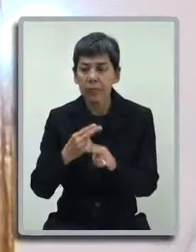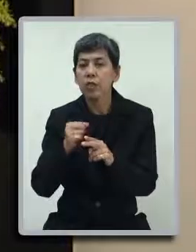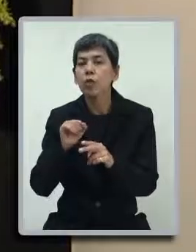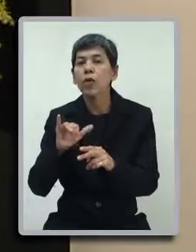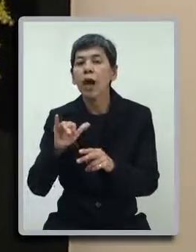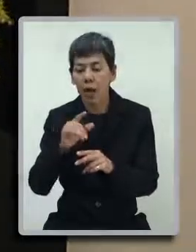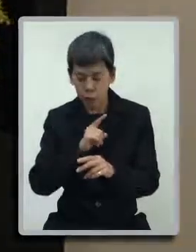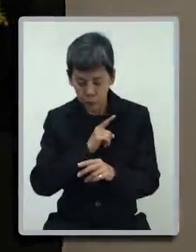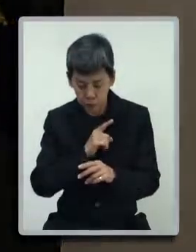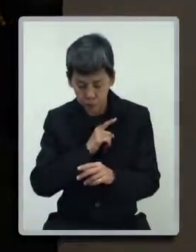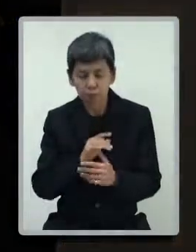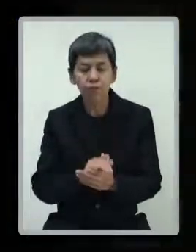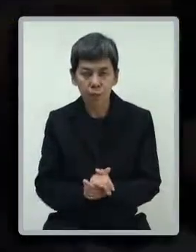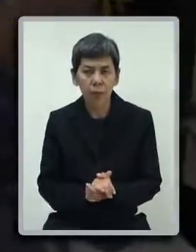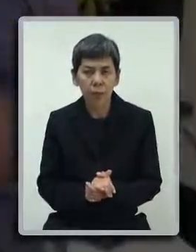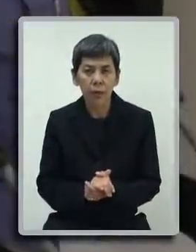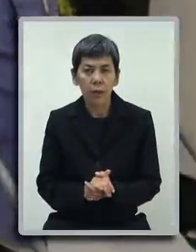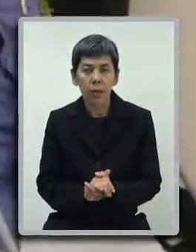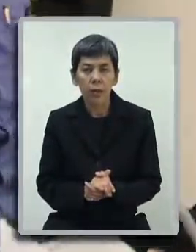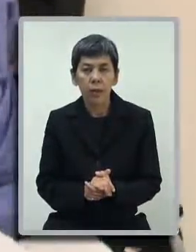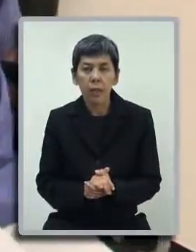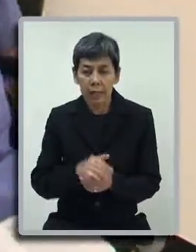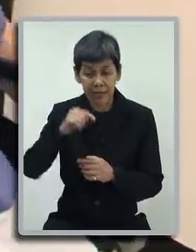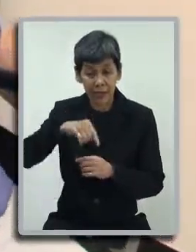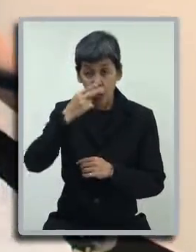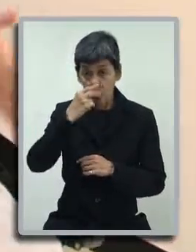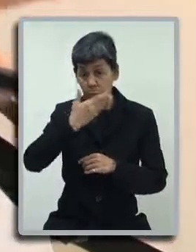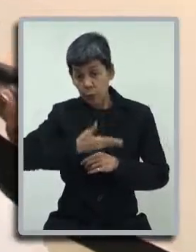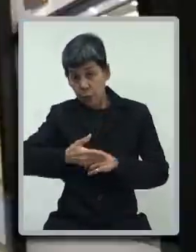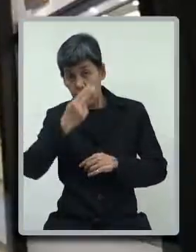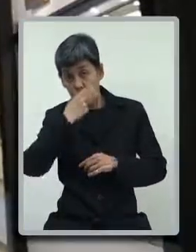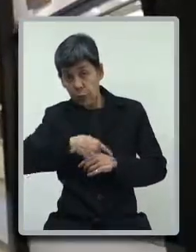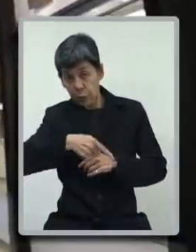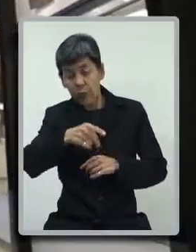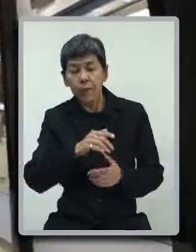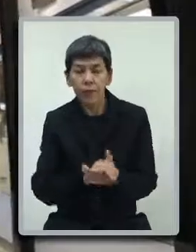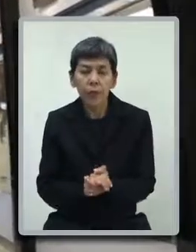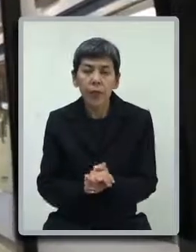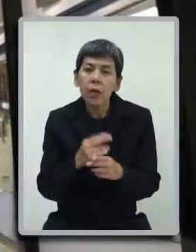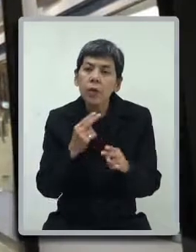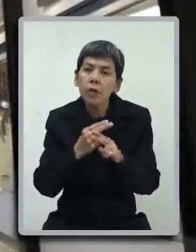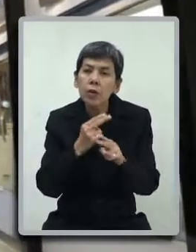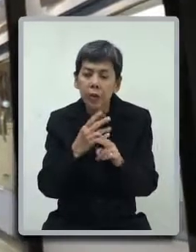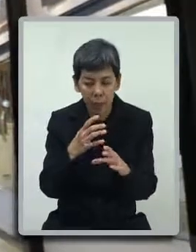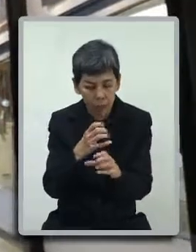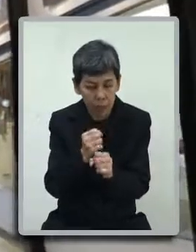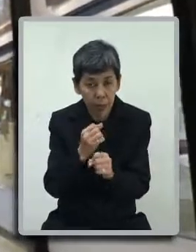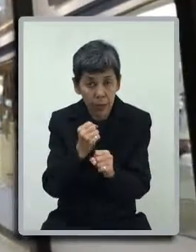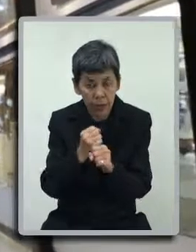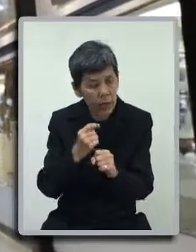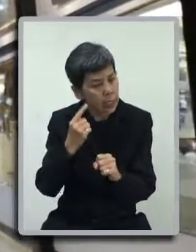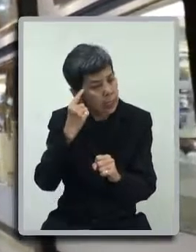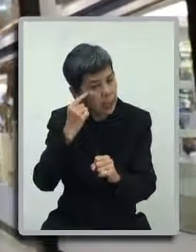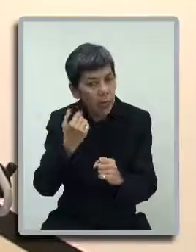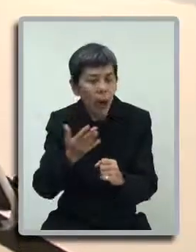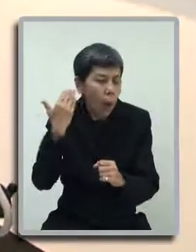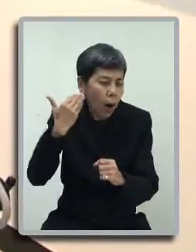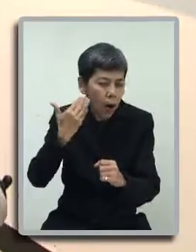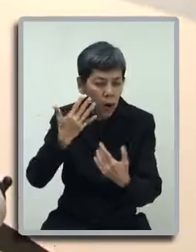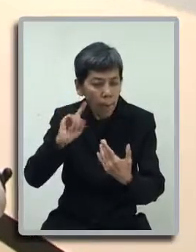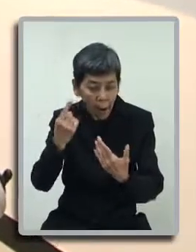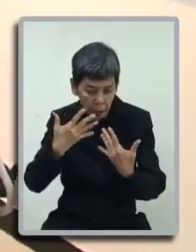ารย์สุริยานนามวงครับในแถวนี้เนี่ยนะฮะเขาเรียกว่าเป็นงานปฏิมากรรมร่วมสมัย